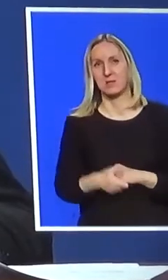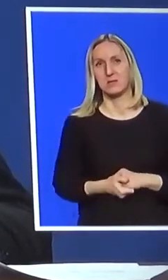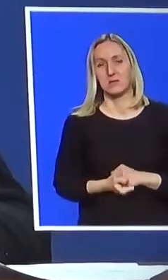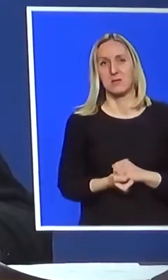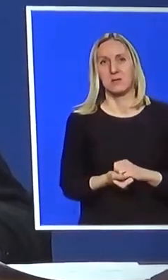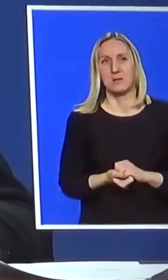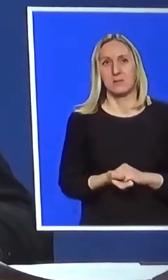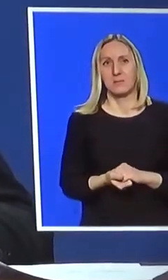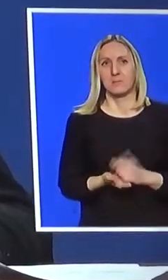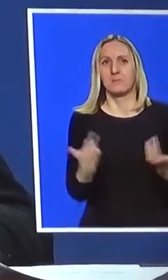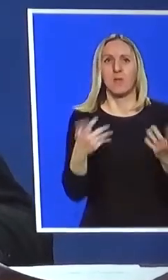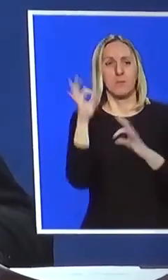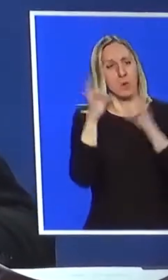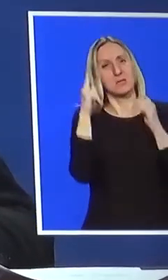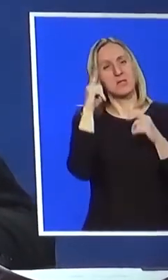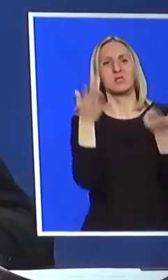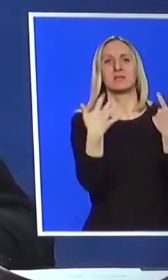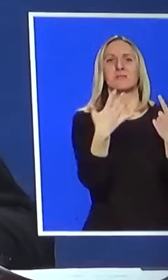je po procentima